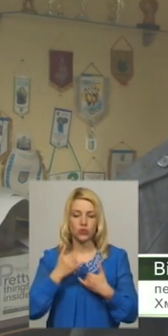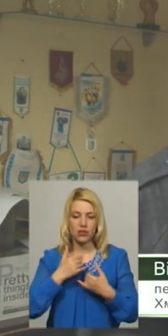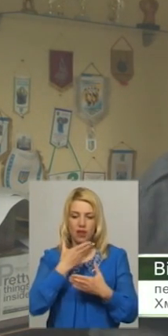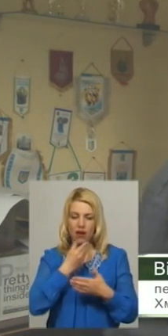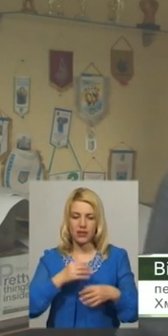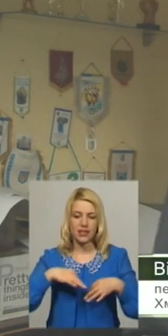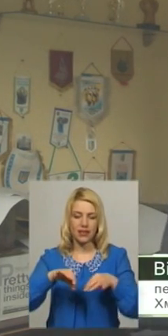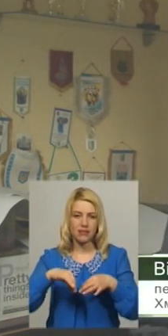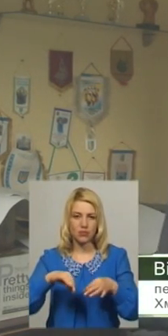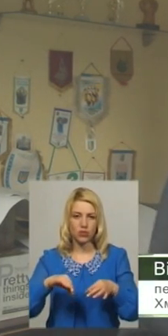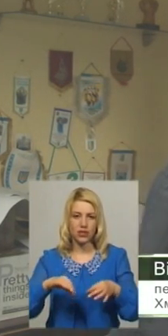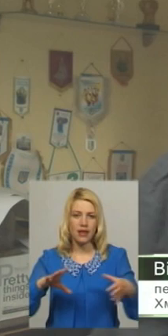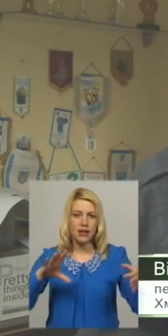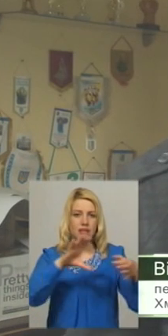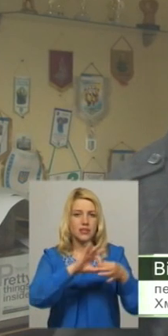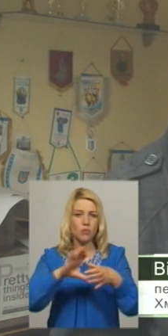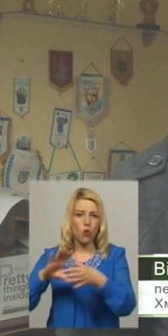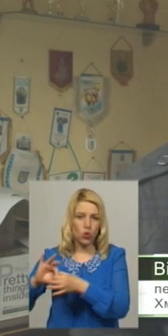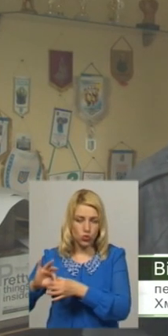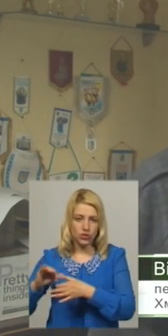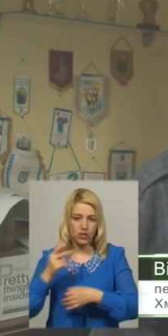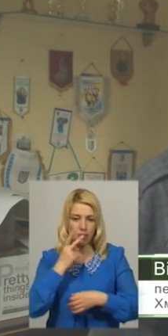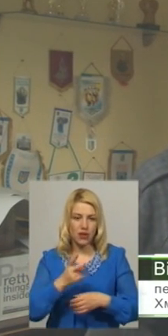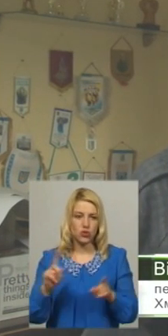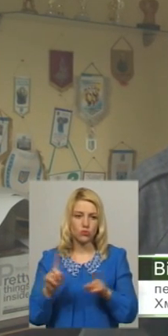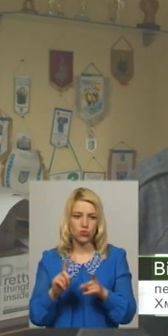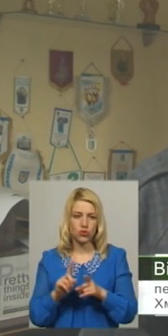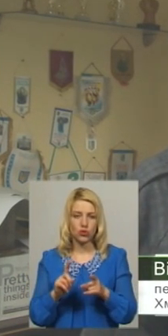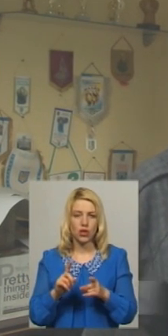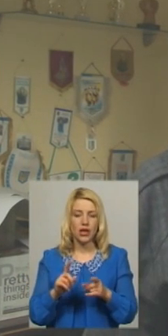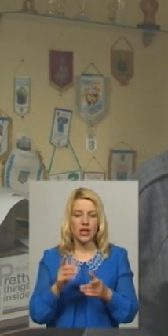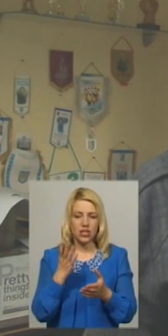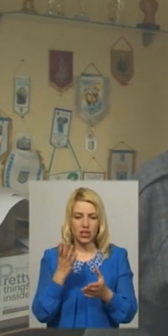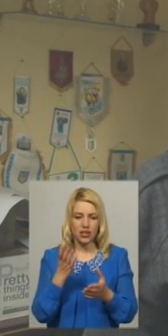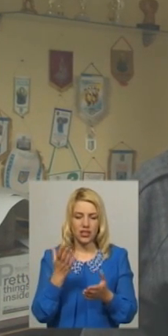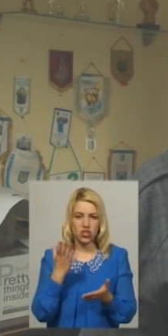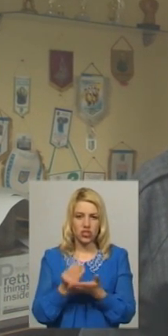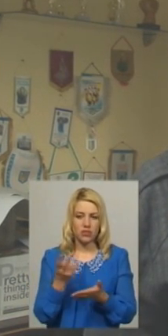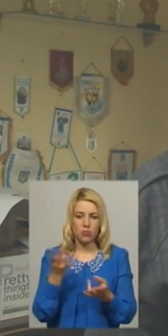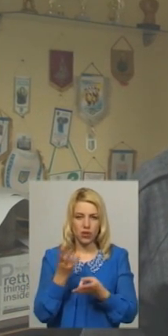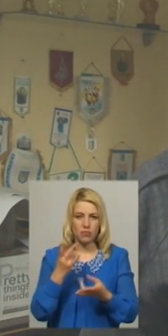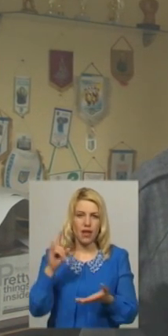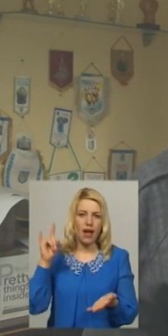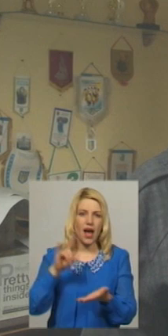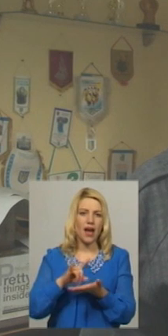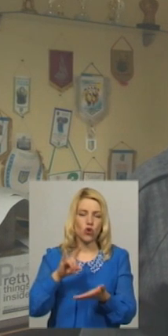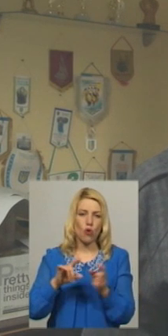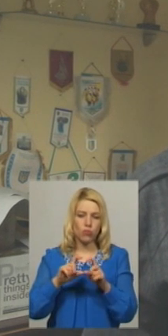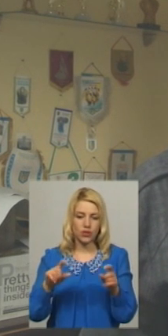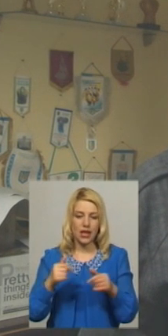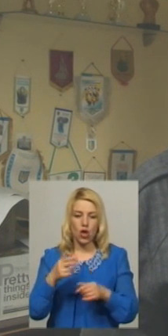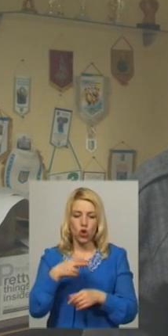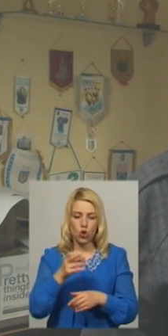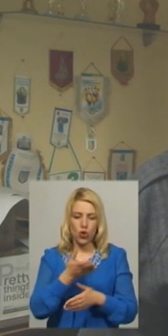транспортне сполучення, ще дійсно ми бачимо потреби, немає аеропорту, то до нас залюбки їдуть спортсмени